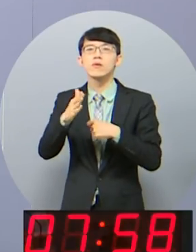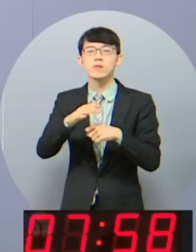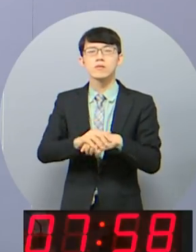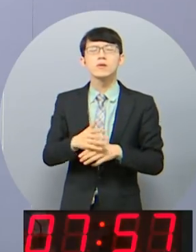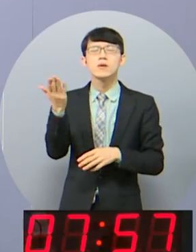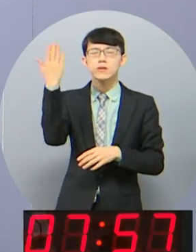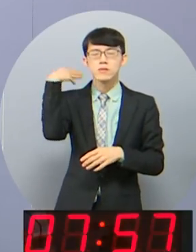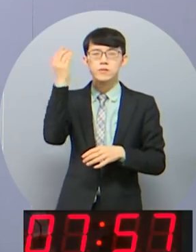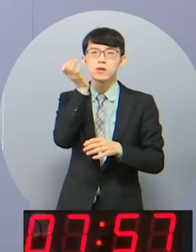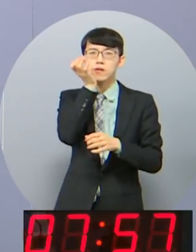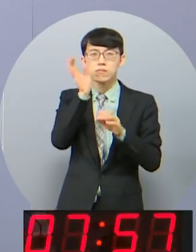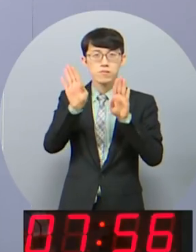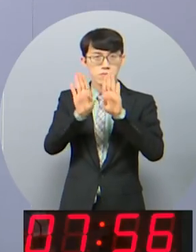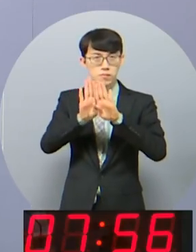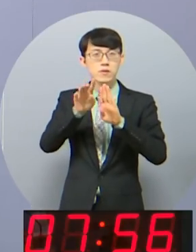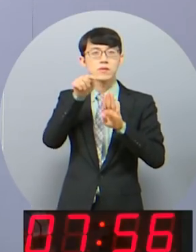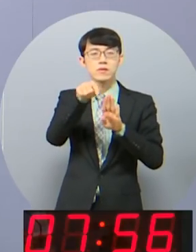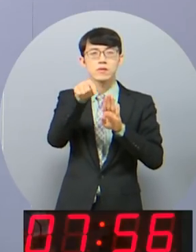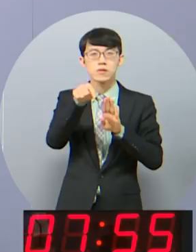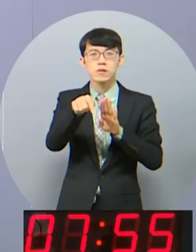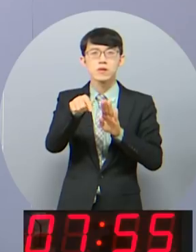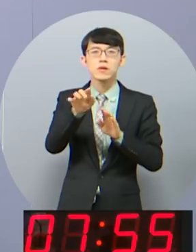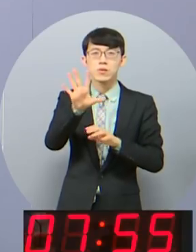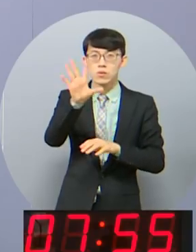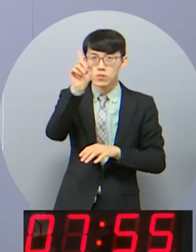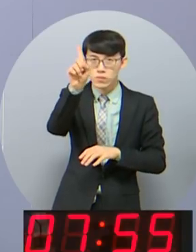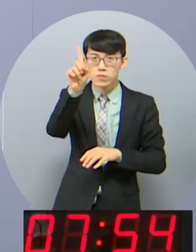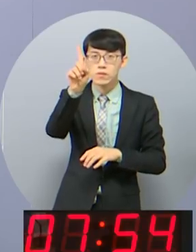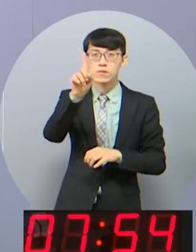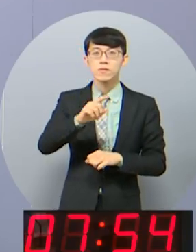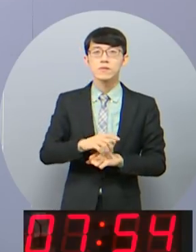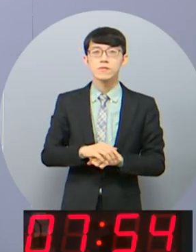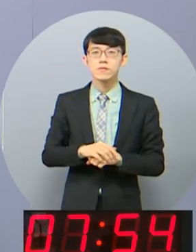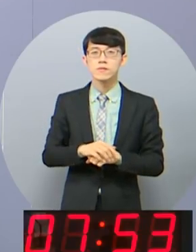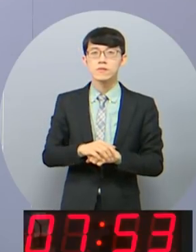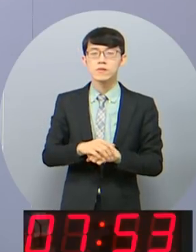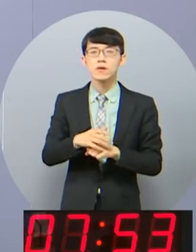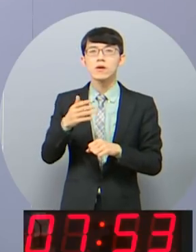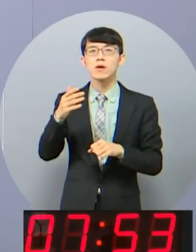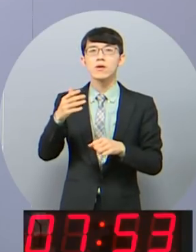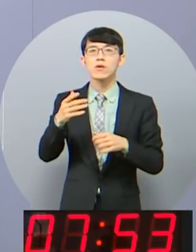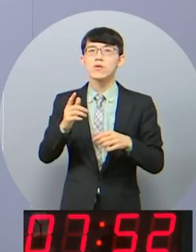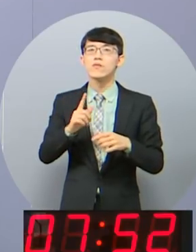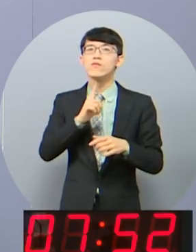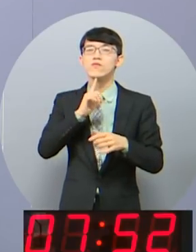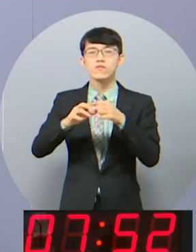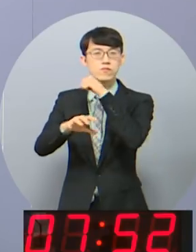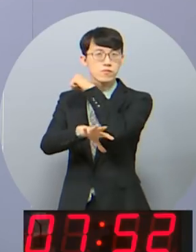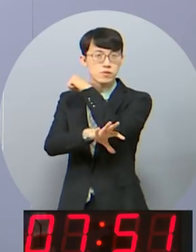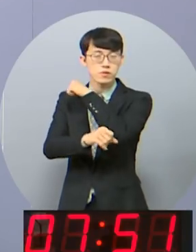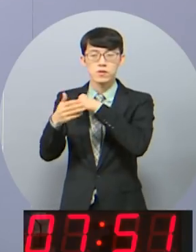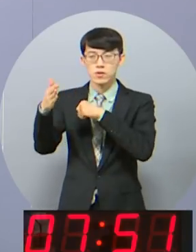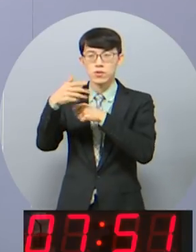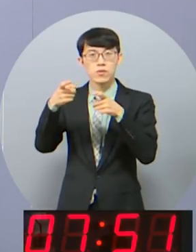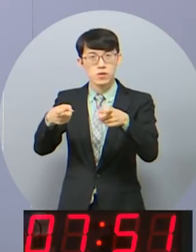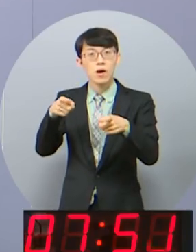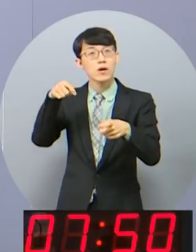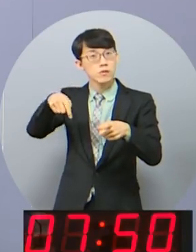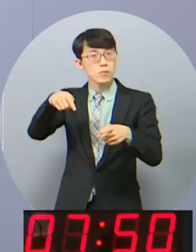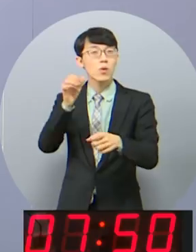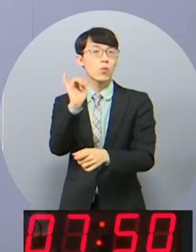啊，石门迄个所在啊，有一个附近渔港，遐开发较足好个，啊嘛带动